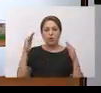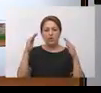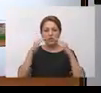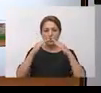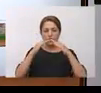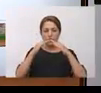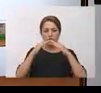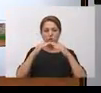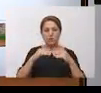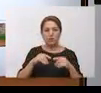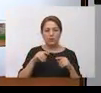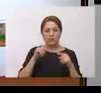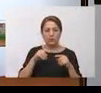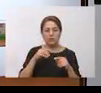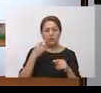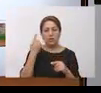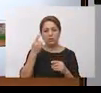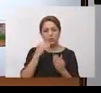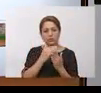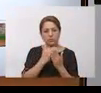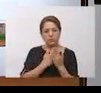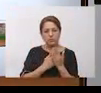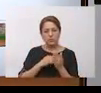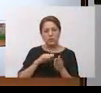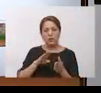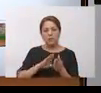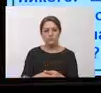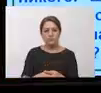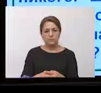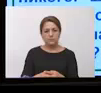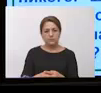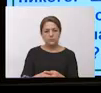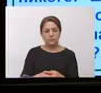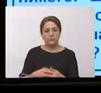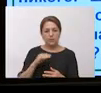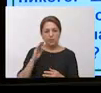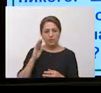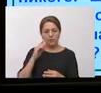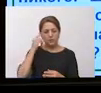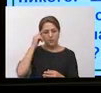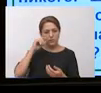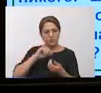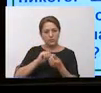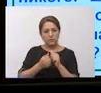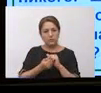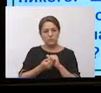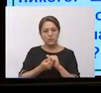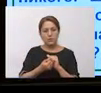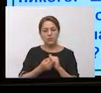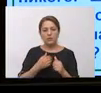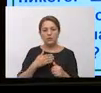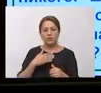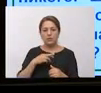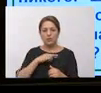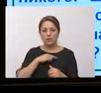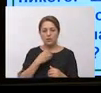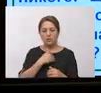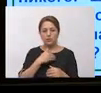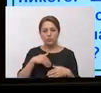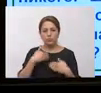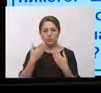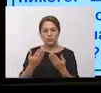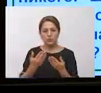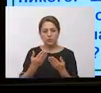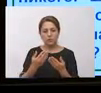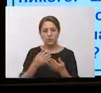это односоставное безличное предложение. В качестве закрепления я хочу вам предложить